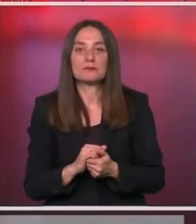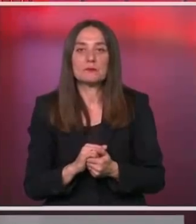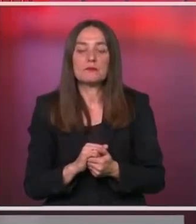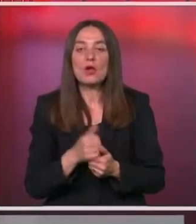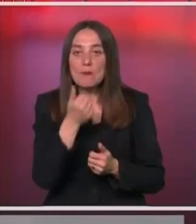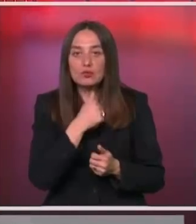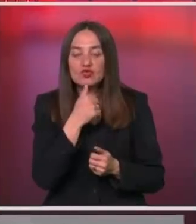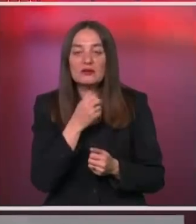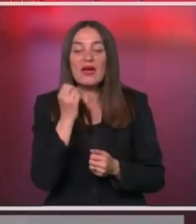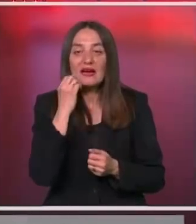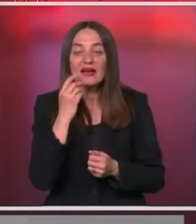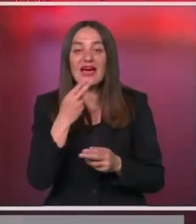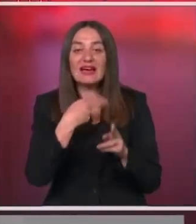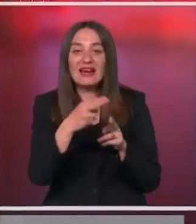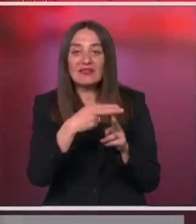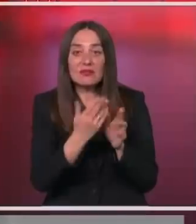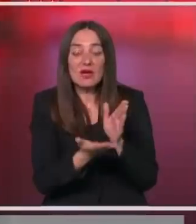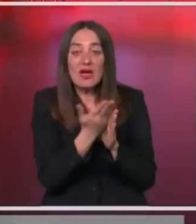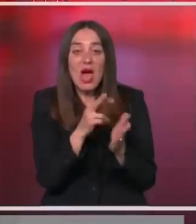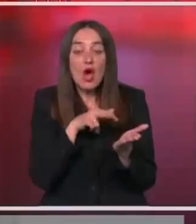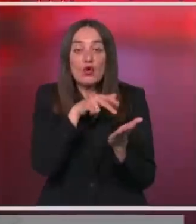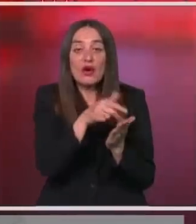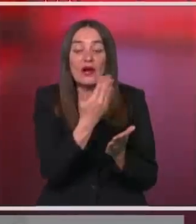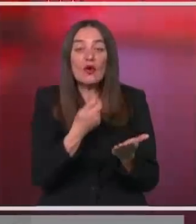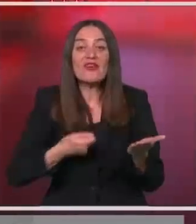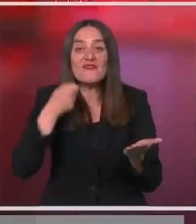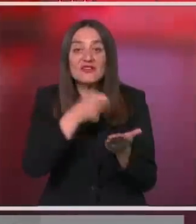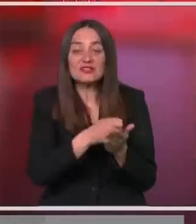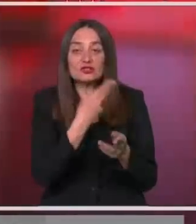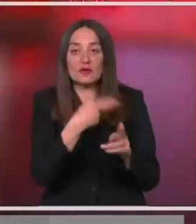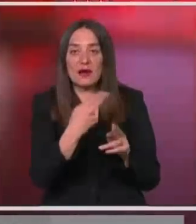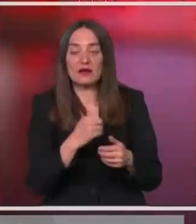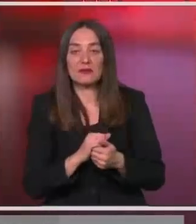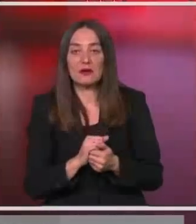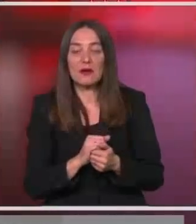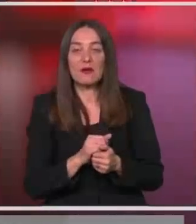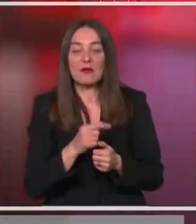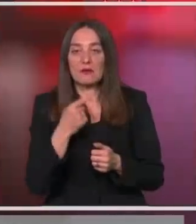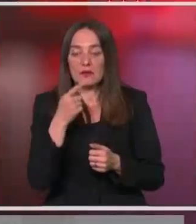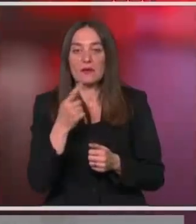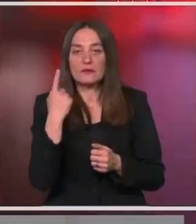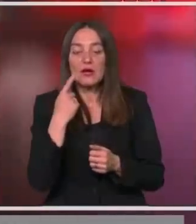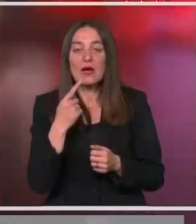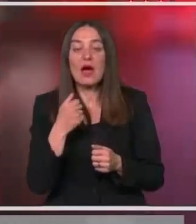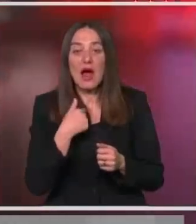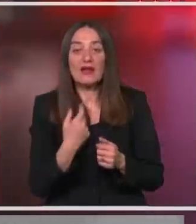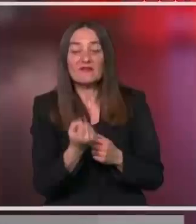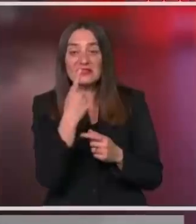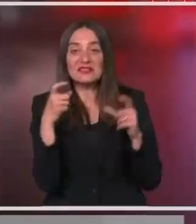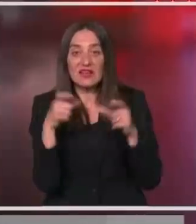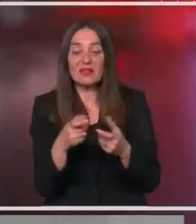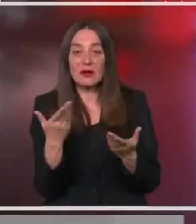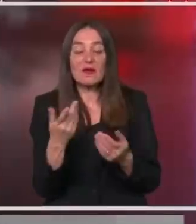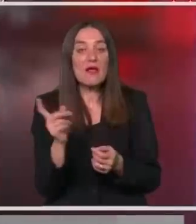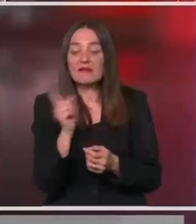stabilan budžet, kada vam kreditni rejting je na korak od investicionog rejtinga, pa nije isto to da je... Razume vas, ali vas je zadesila kriza.